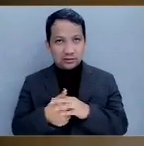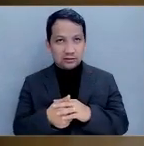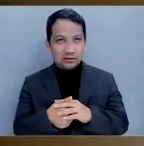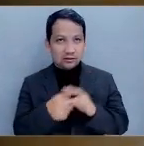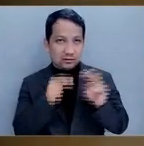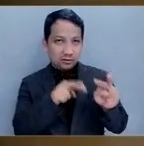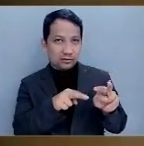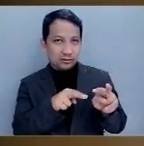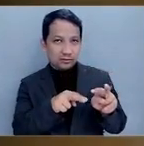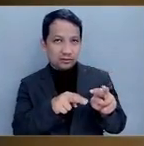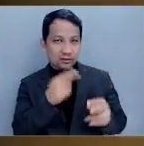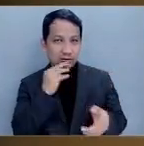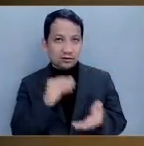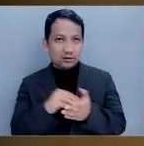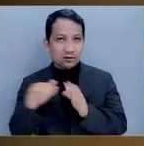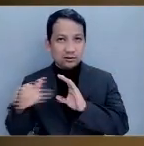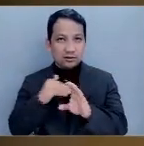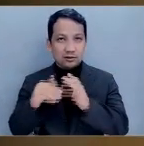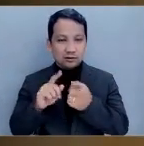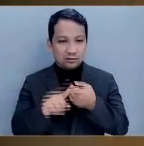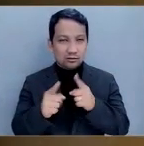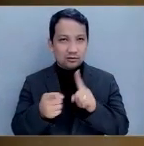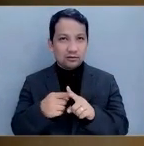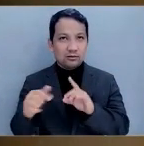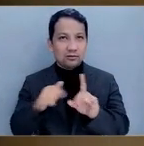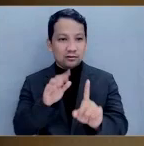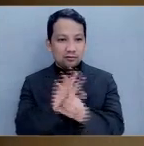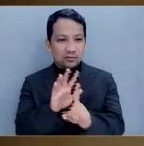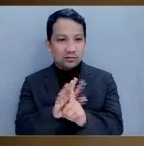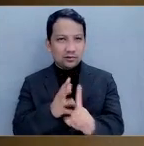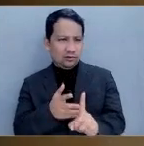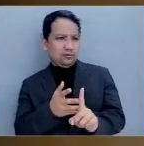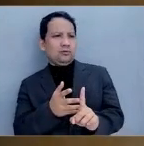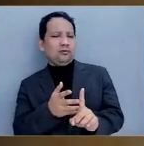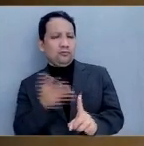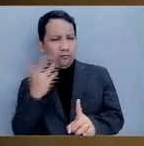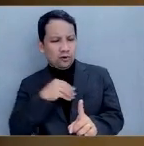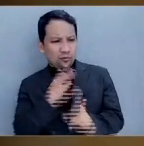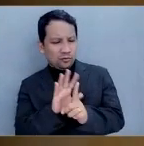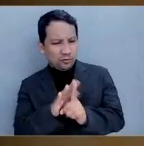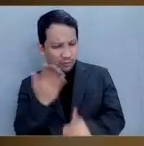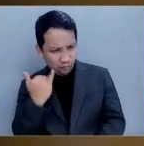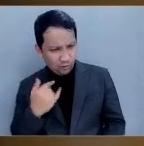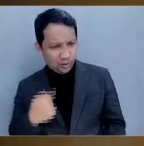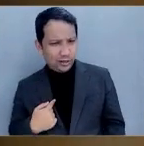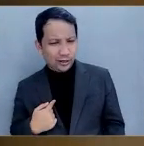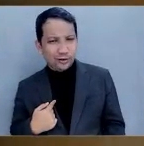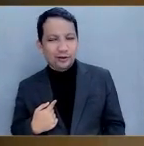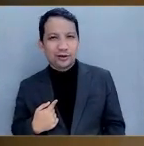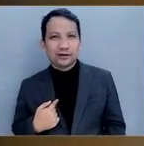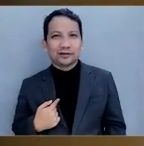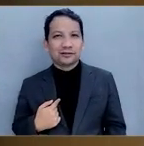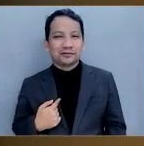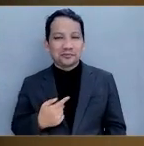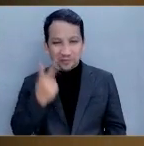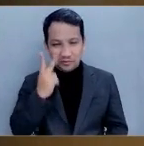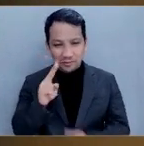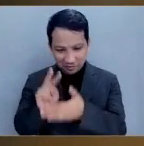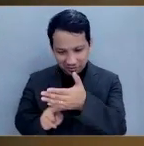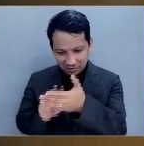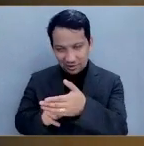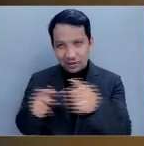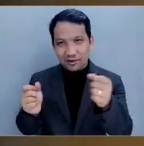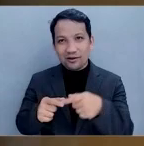kong mini-message na ako ng mga friends ko, uy, trending ka na, sabi ko, ha? Bakit? Tapos na nabasa ko yung mga